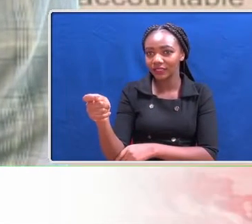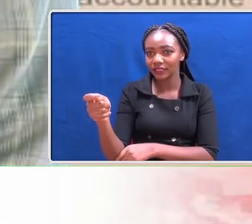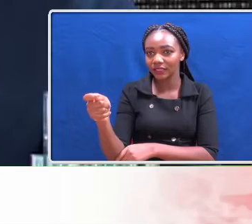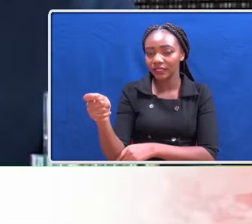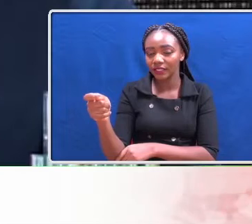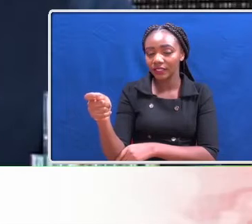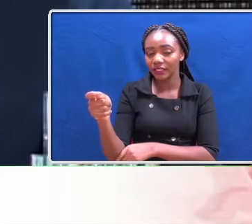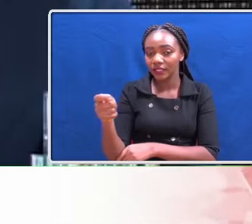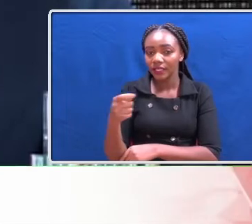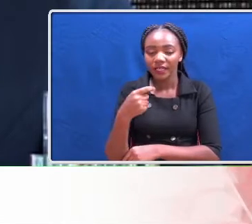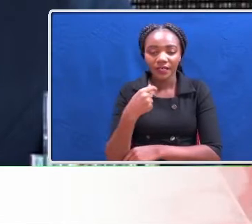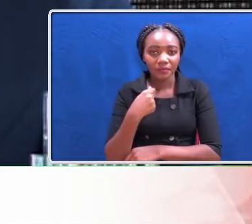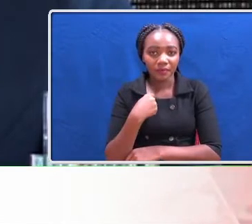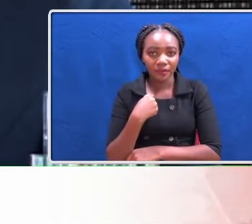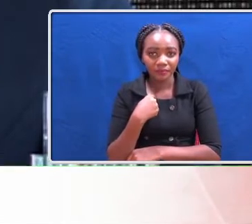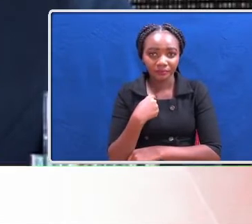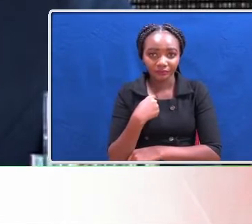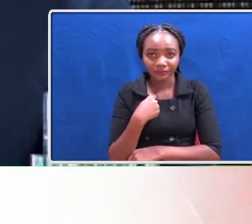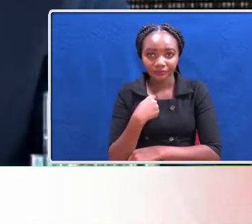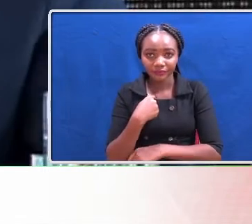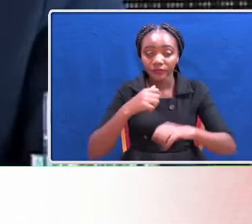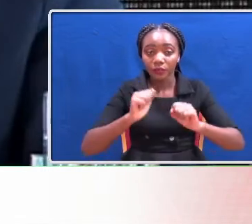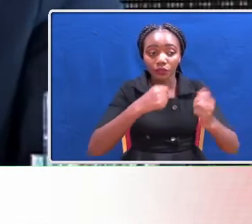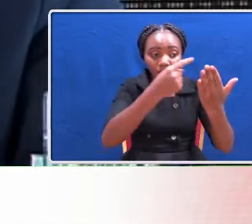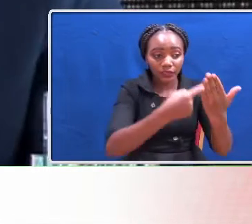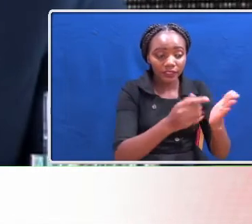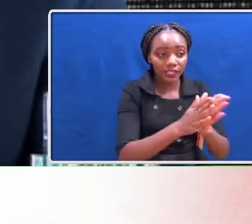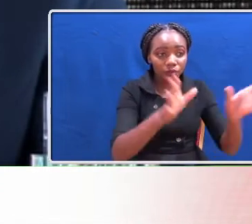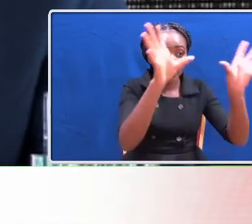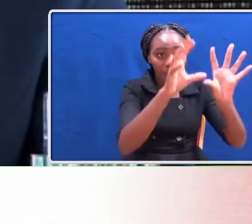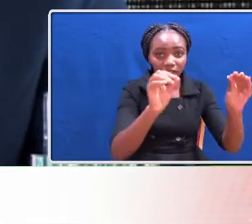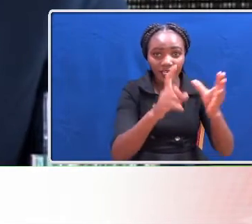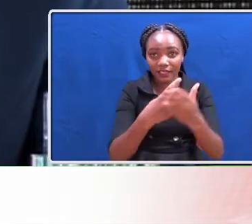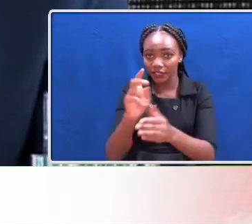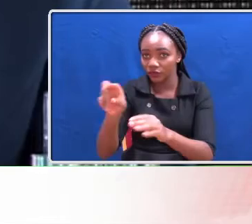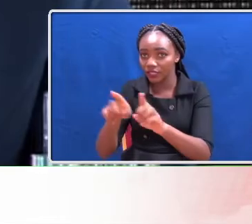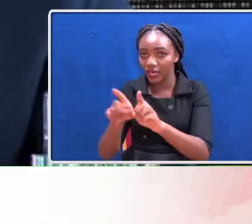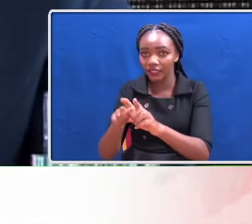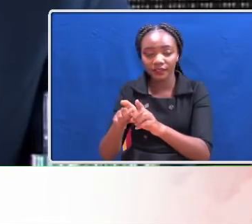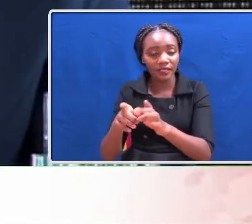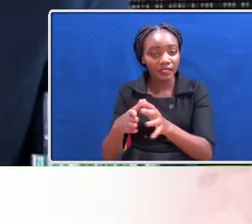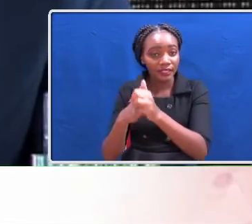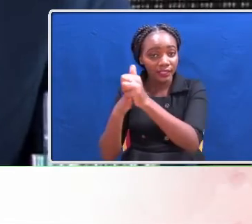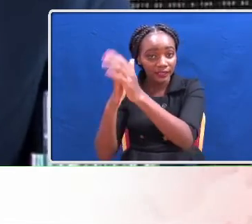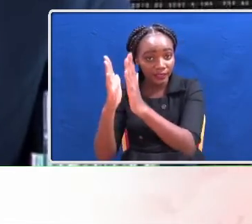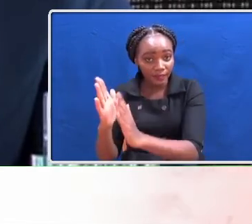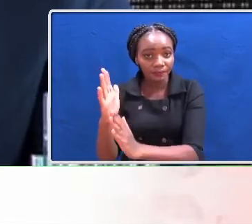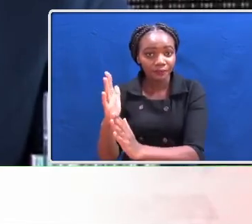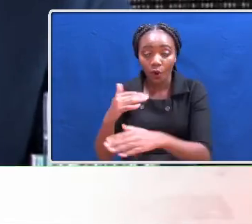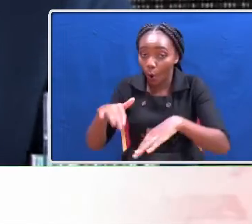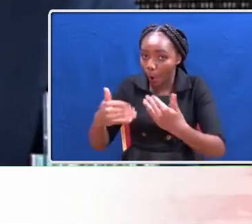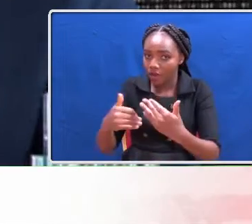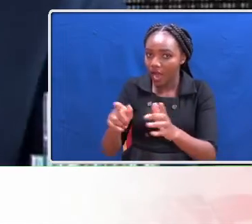I would be talking to the president, you see, now as the head of the one arm of government, as the chief